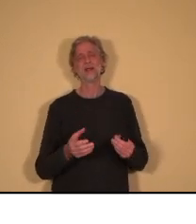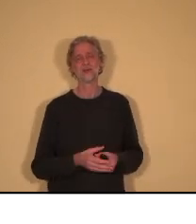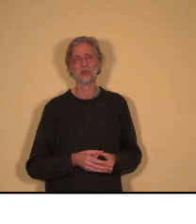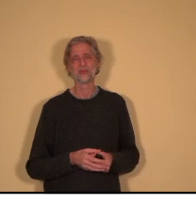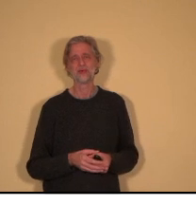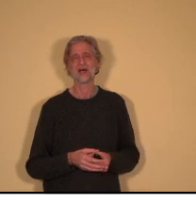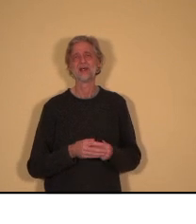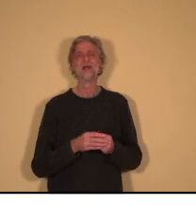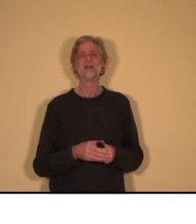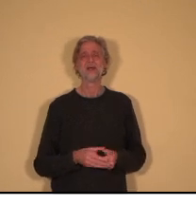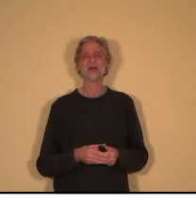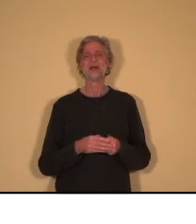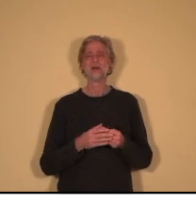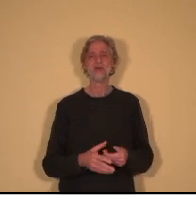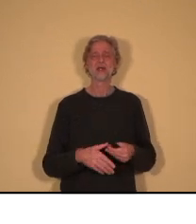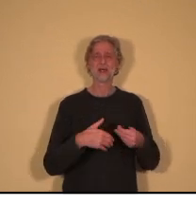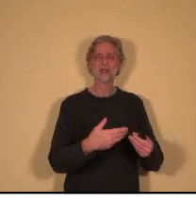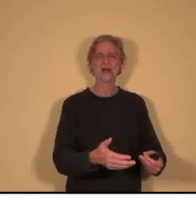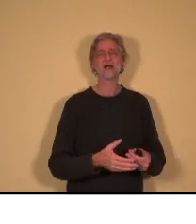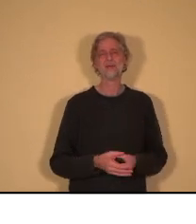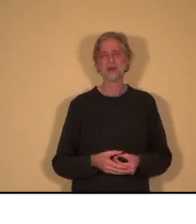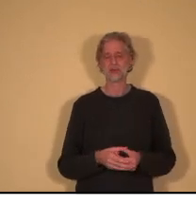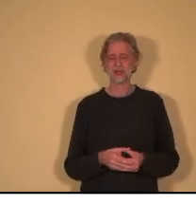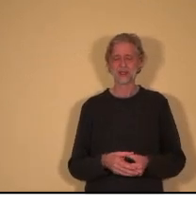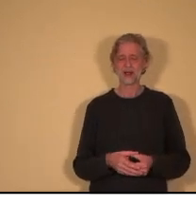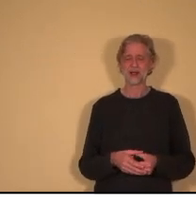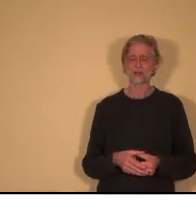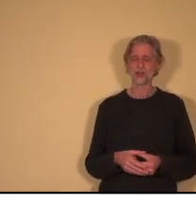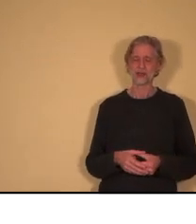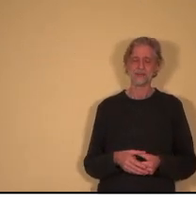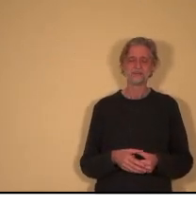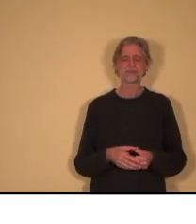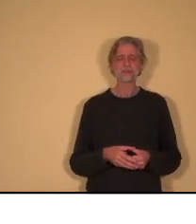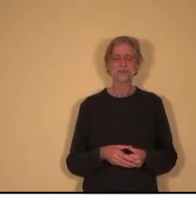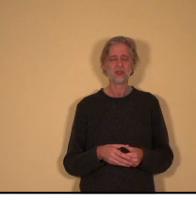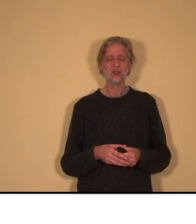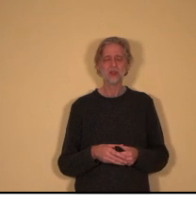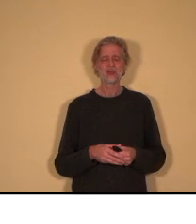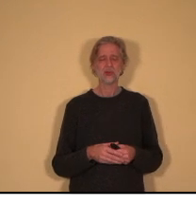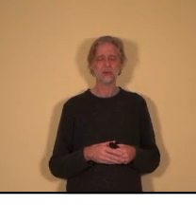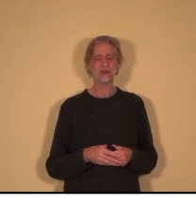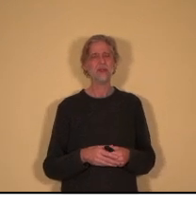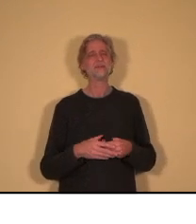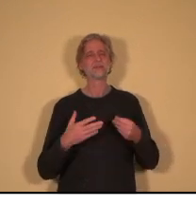alternativen Reaktionspfad, der unter geringerer Aktivierungsenergie ablaufen kann.